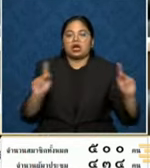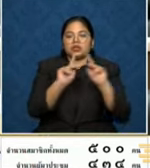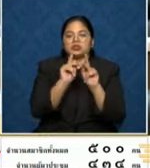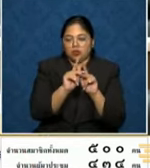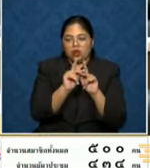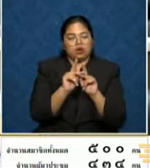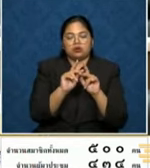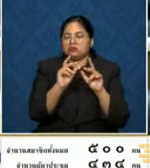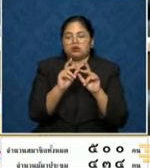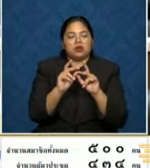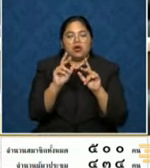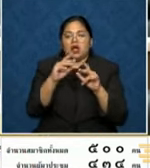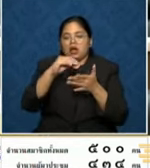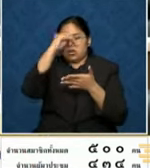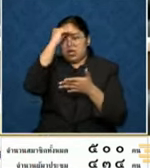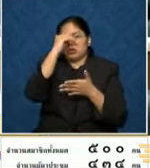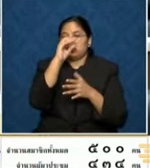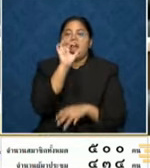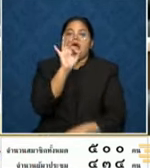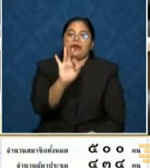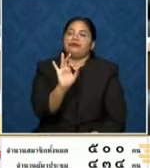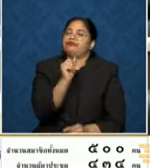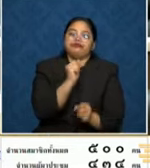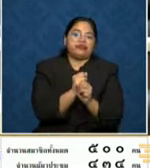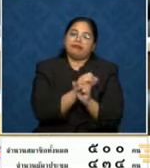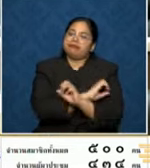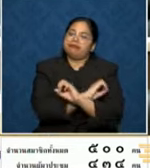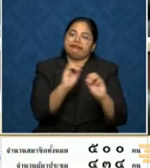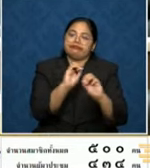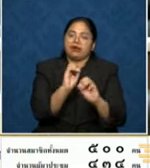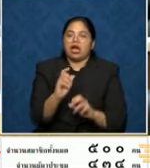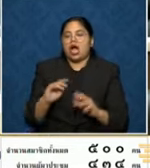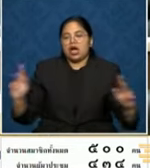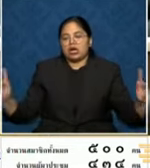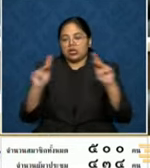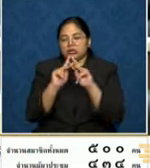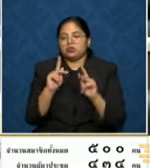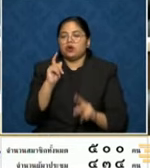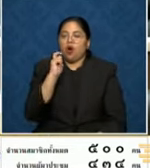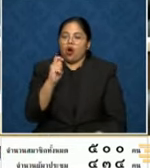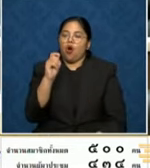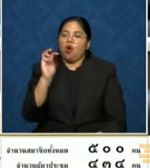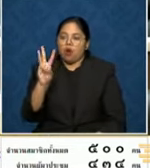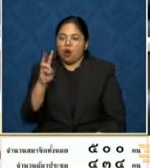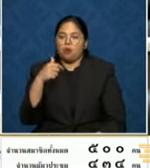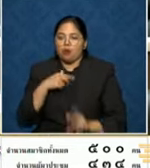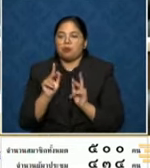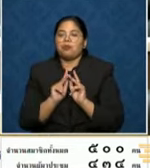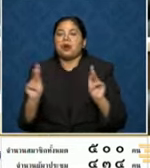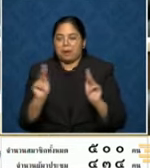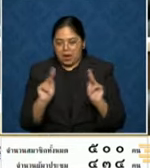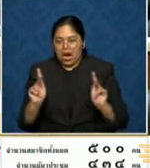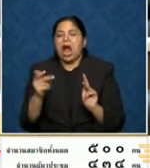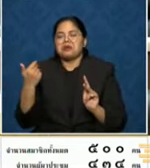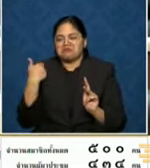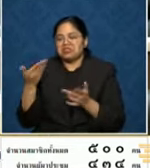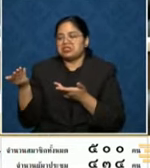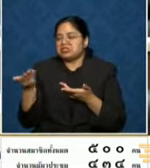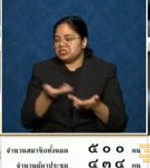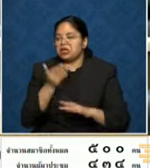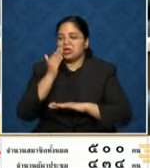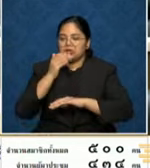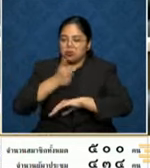เอฟครับท่านประธานครับไม่ได้ทำเลยในส่วนของกระทรวงอวครับผมก็เป็นกรรมธิการอวอยู่เชิญผู้บริหารต่างๆเข้ามาชี้แ